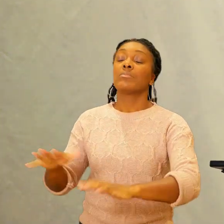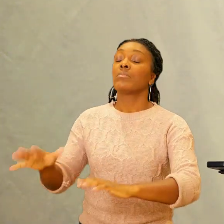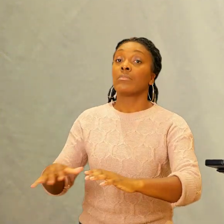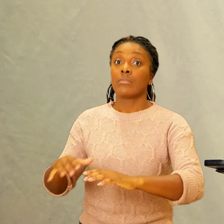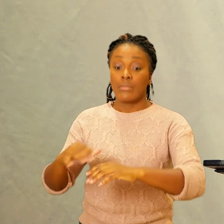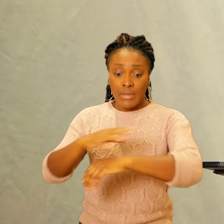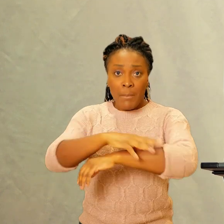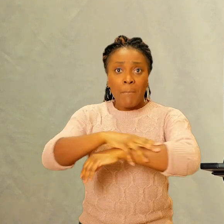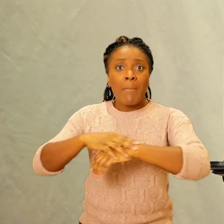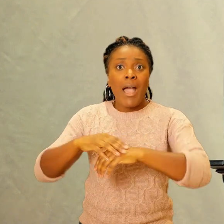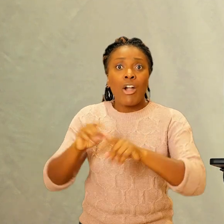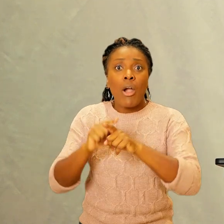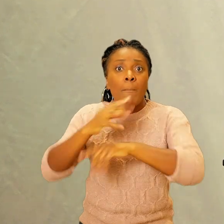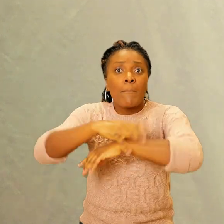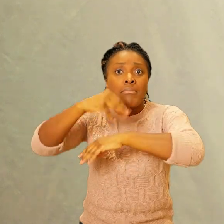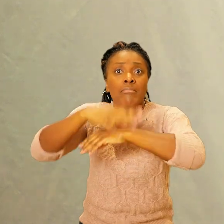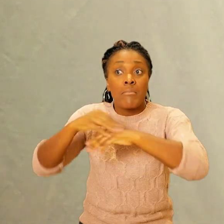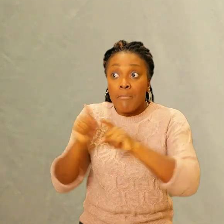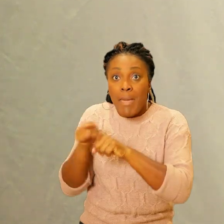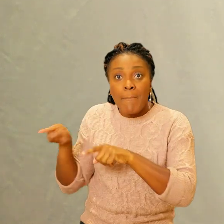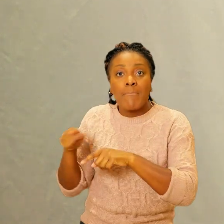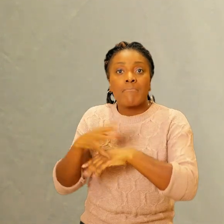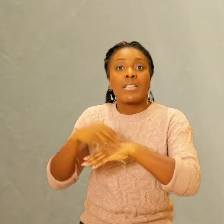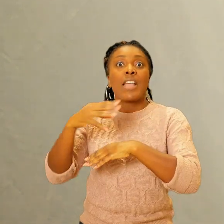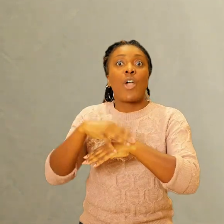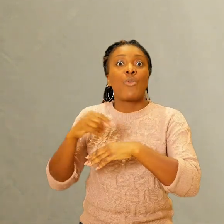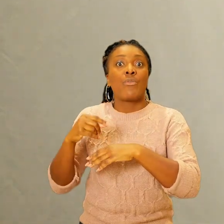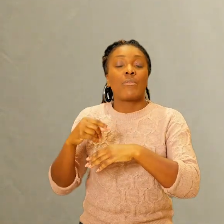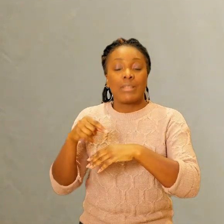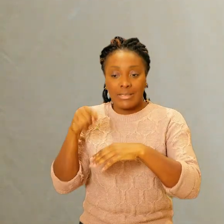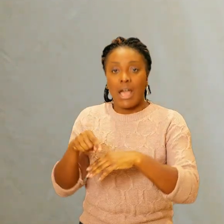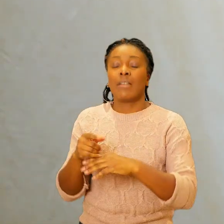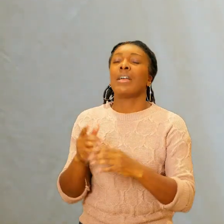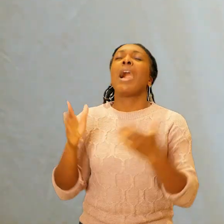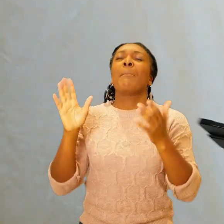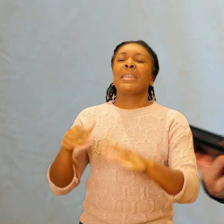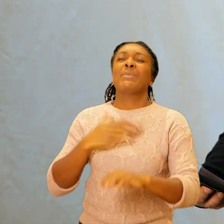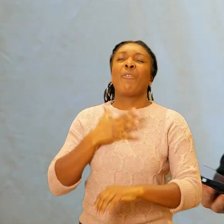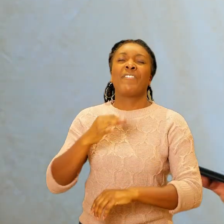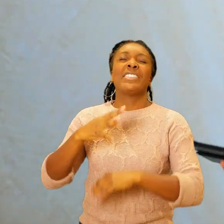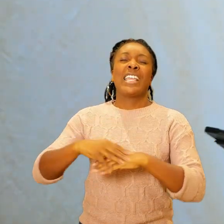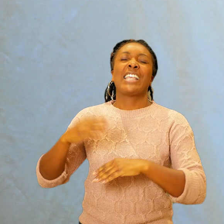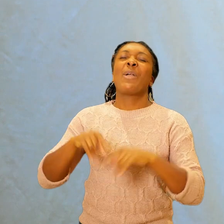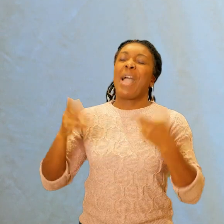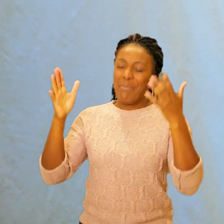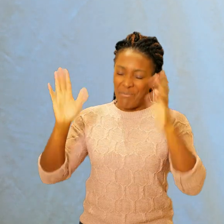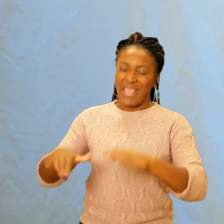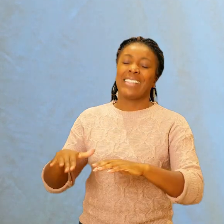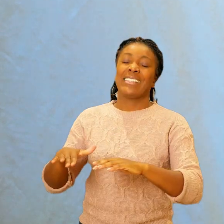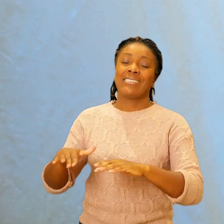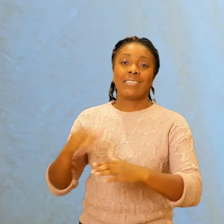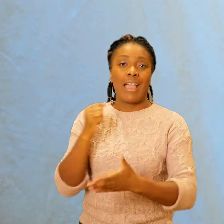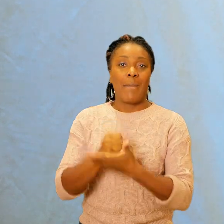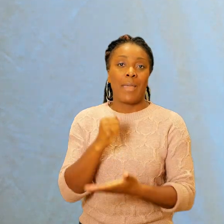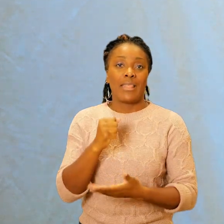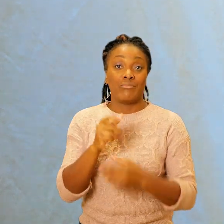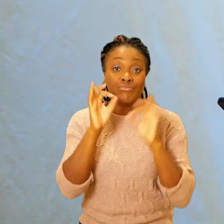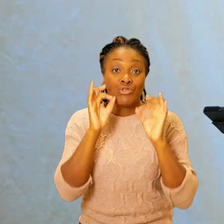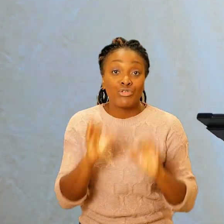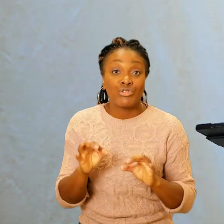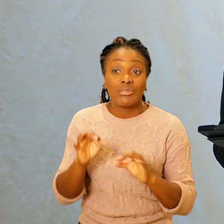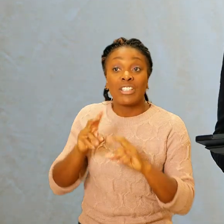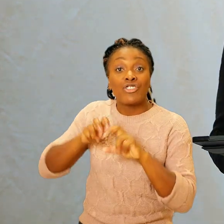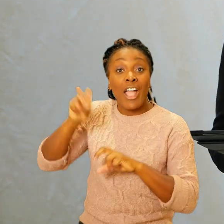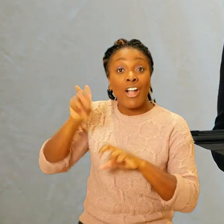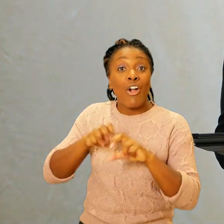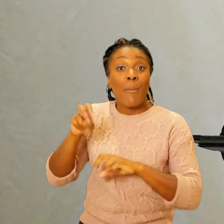les mains d'Ésaü son frère et il le bénit. Amen. Ça, c'est juste la fin de l'histoire. Juste avant, en fait, Jacob va se déguiser sur l'ordre de